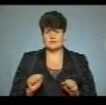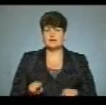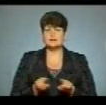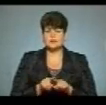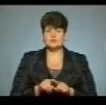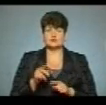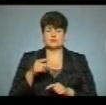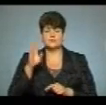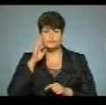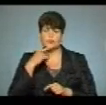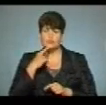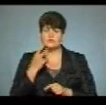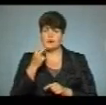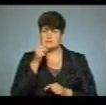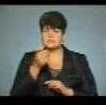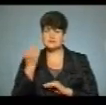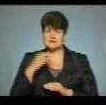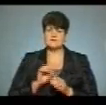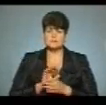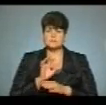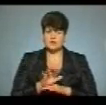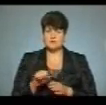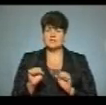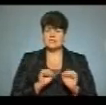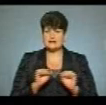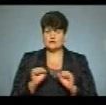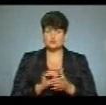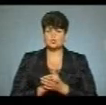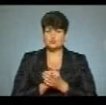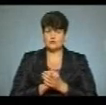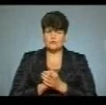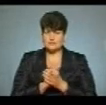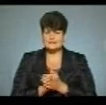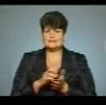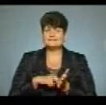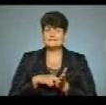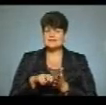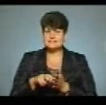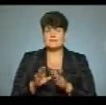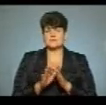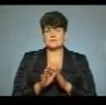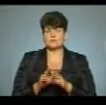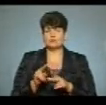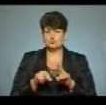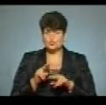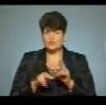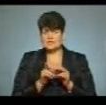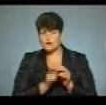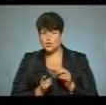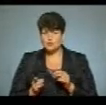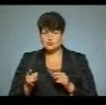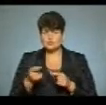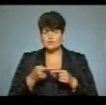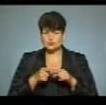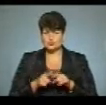каже, що 2 місяці тому він надіслав керівнику товариства гірничодобувної промисловості листа з пропозицією збудувати об'їзну